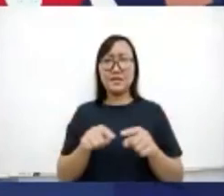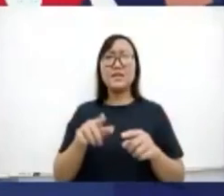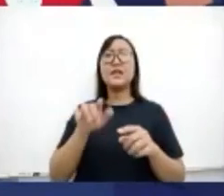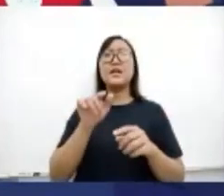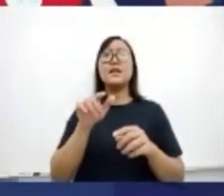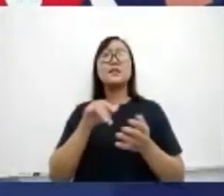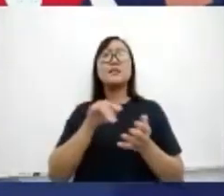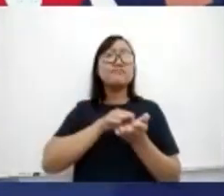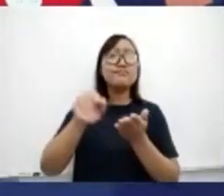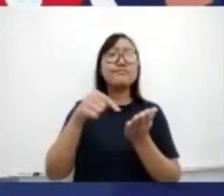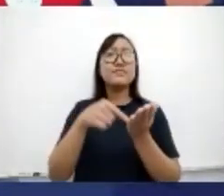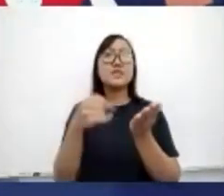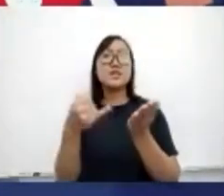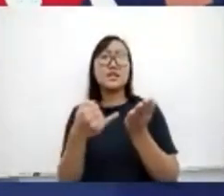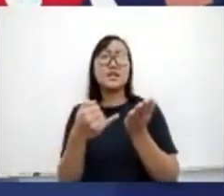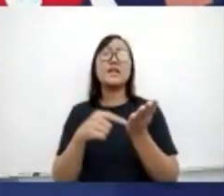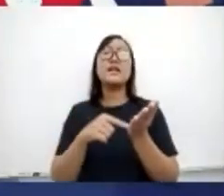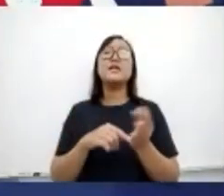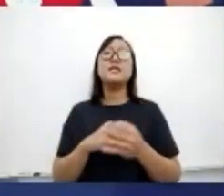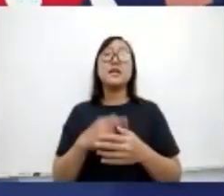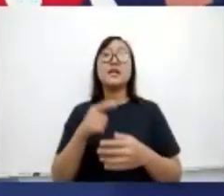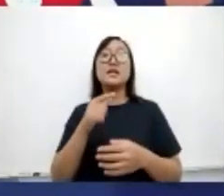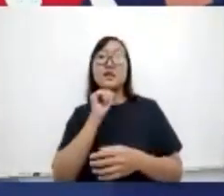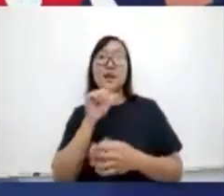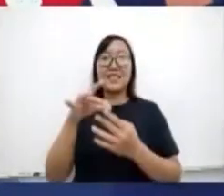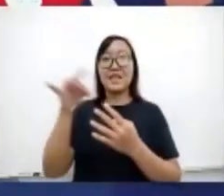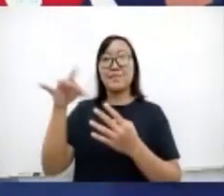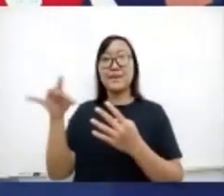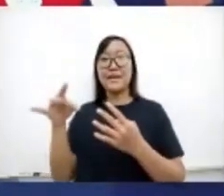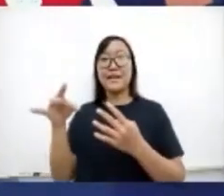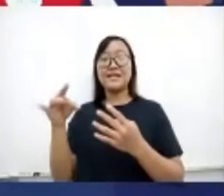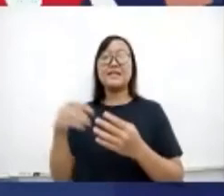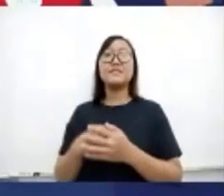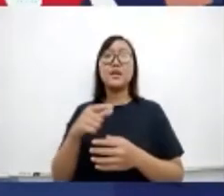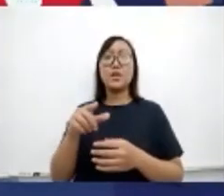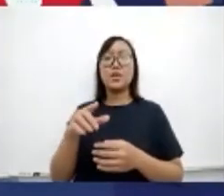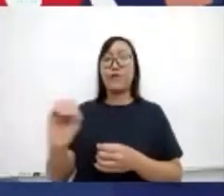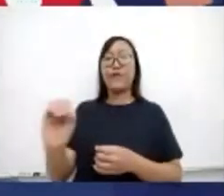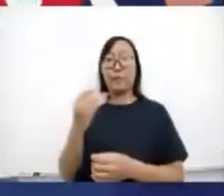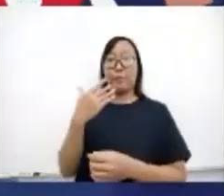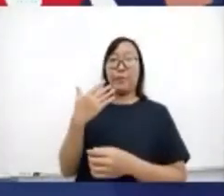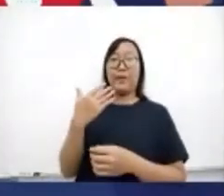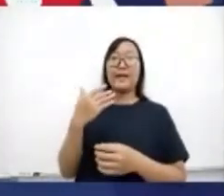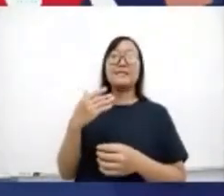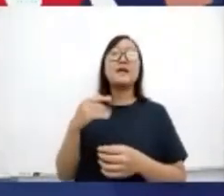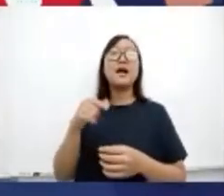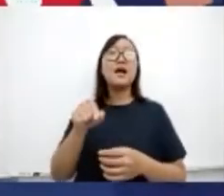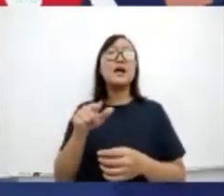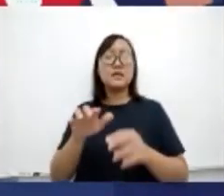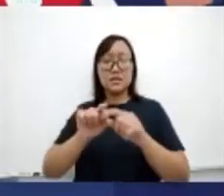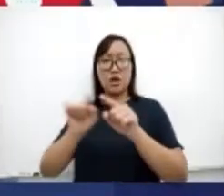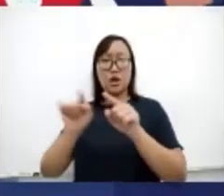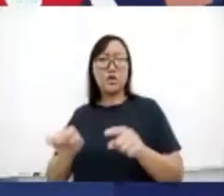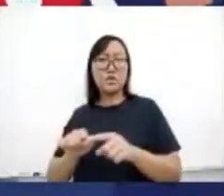dua orang pembicara dan memberi feedback terpilih klik feedback akan dikirimkan melalui kolom chat sehingga tetap ikuti webinar ini